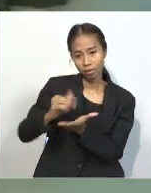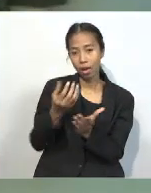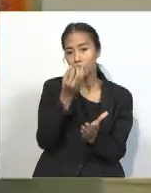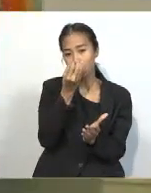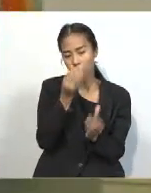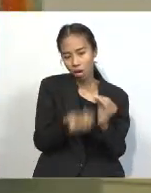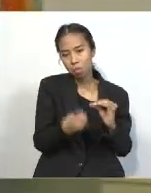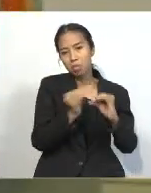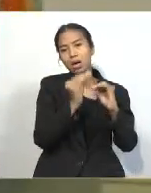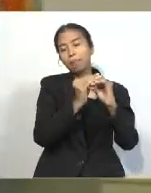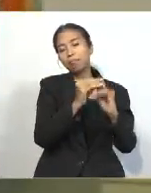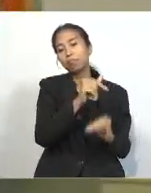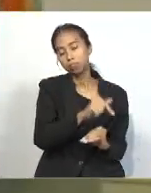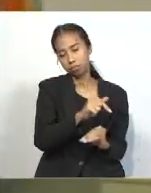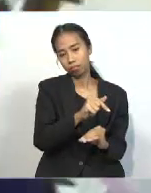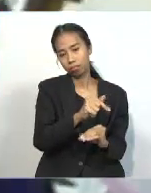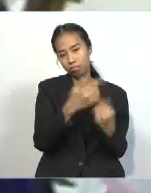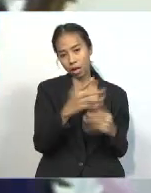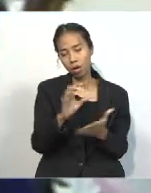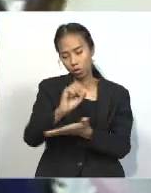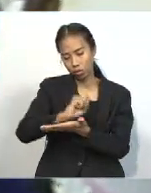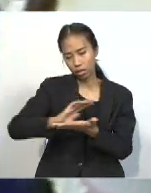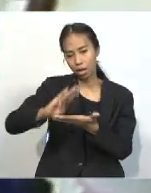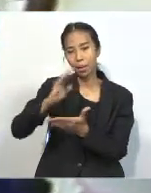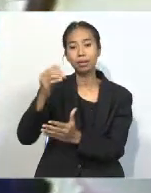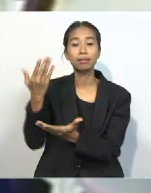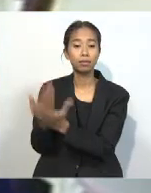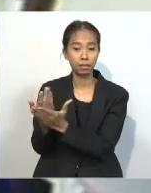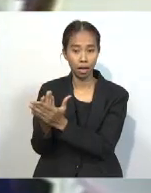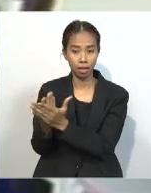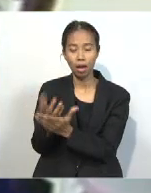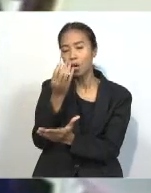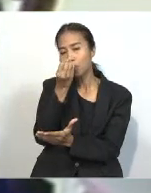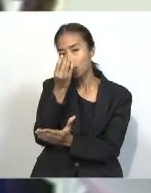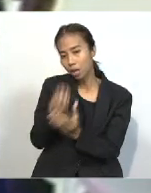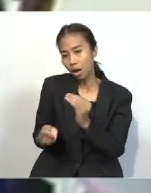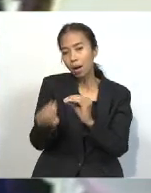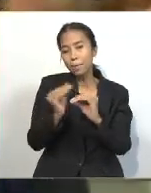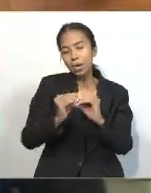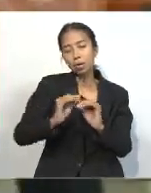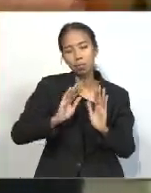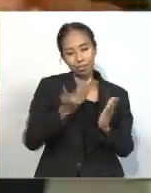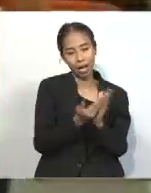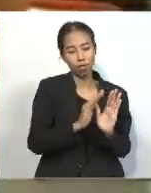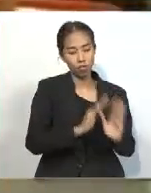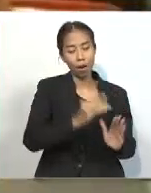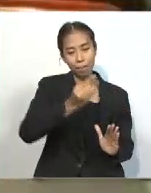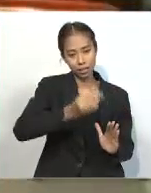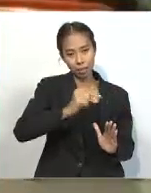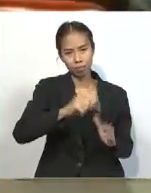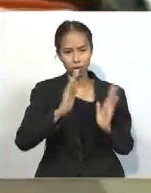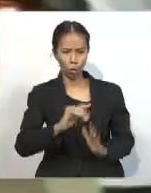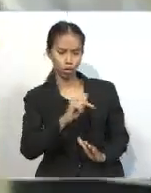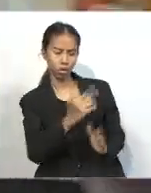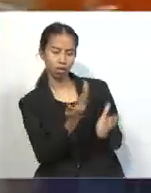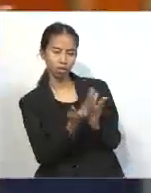ปรับผลตอบแทนขึ้นทันทีและสถาบันการเงินขนาดใหญ่มีการปรับขึ้นดอกเบี้ยเงินฝากประจำทำให้ผู้ออมได้รับ